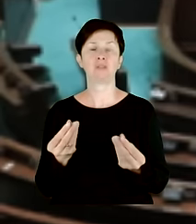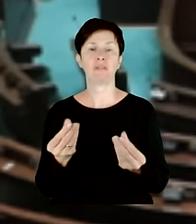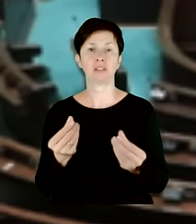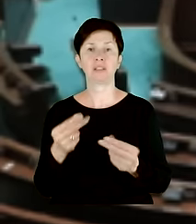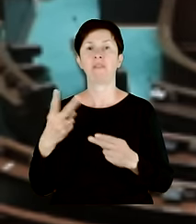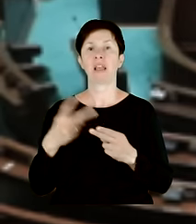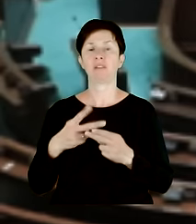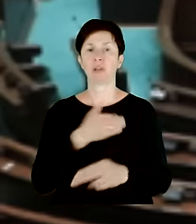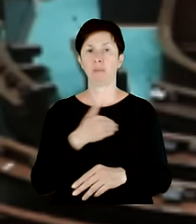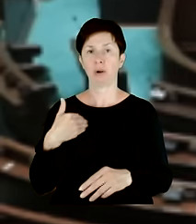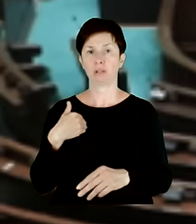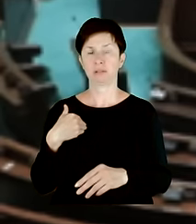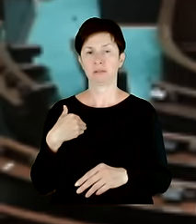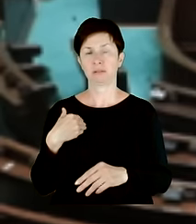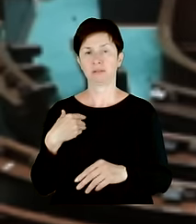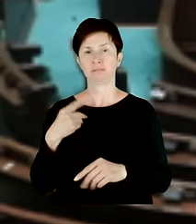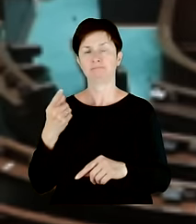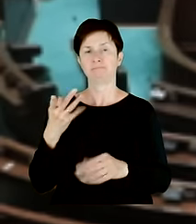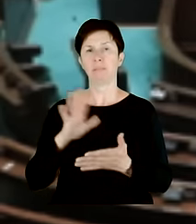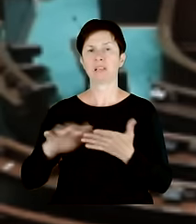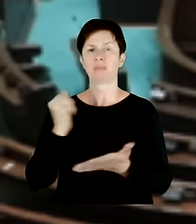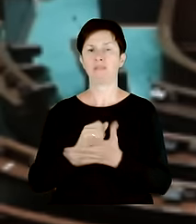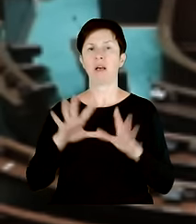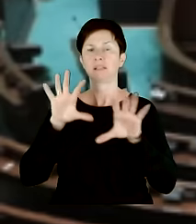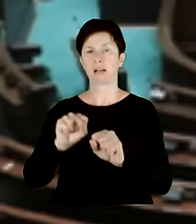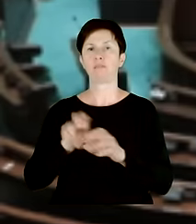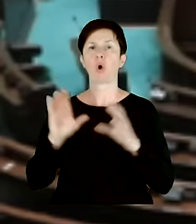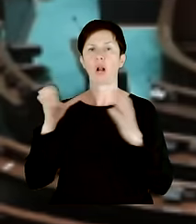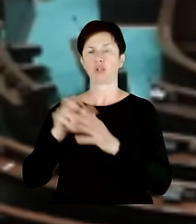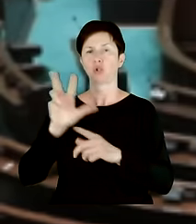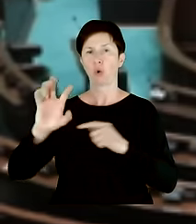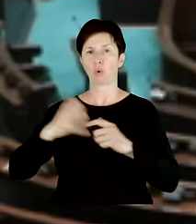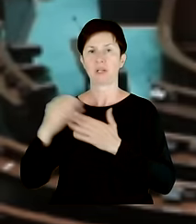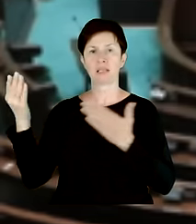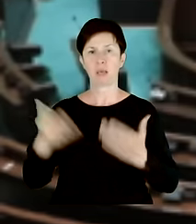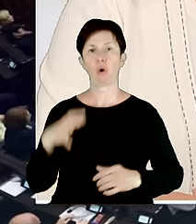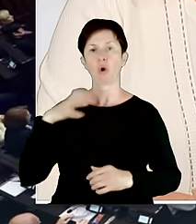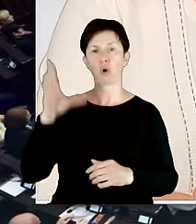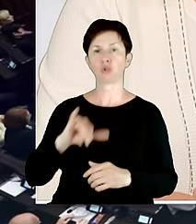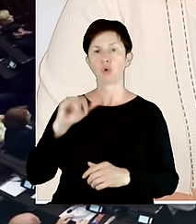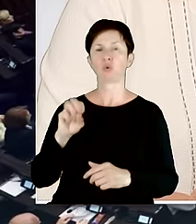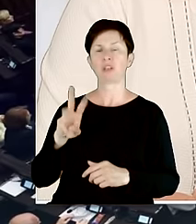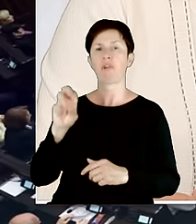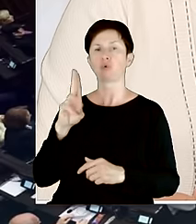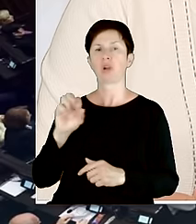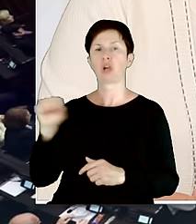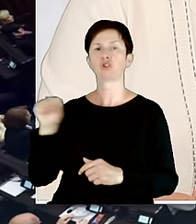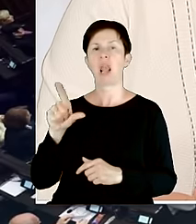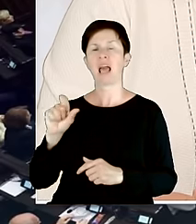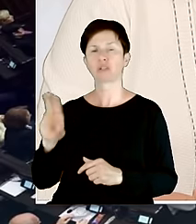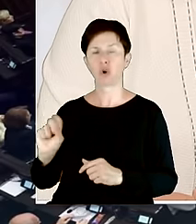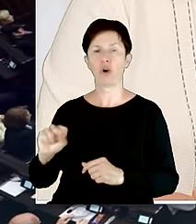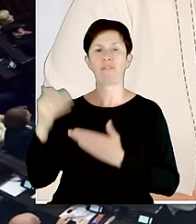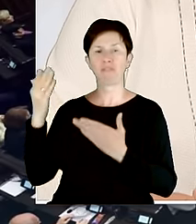polskiej nielegalnie przejętej przez koalicję 13 grudnia. Zapraszam. Moimi gośćmi Józefa Szczurek-Żelazko, Prawo i Sprawiedliwość. Witam panią serdecznie,